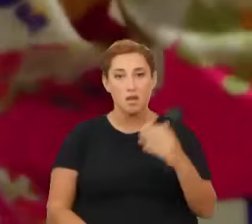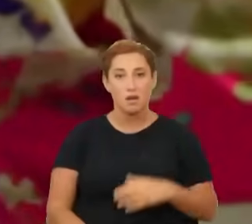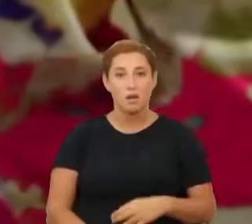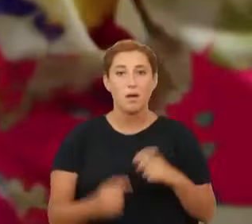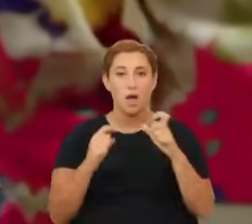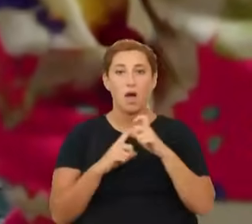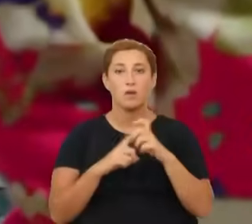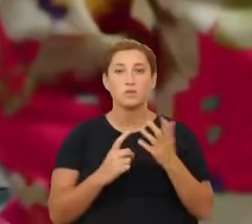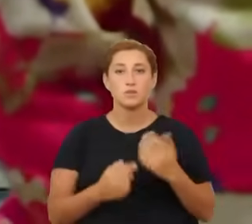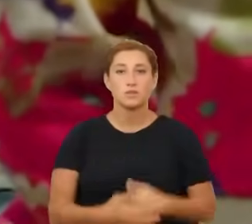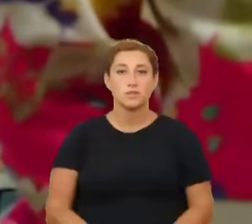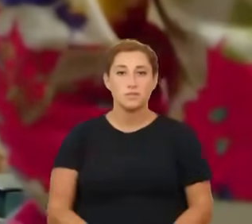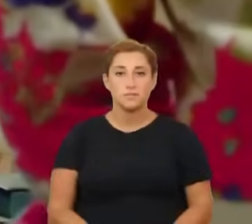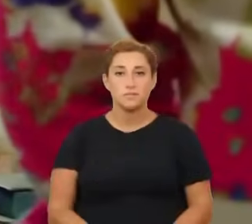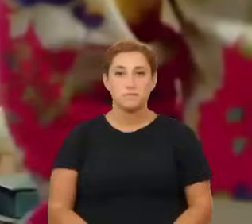selam Ergun ya.